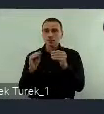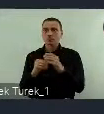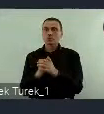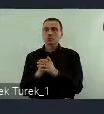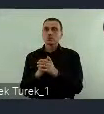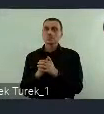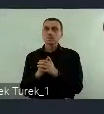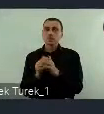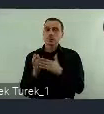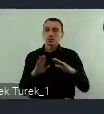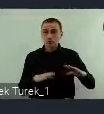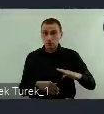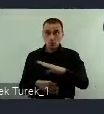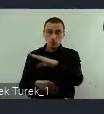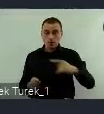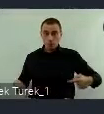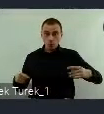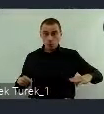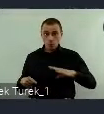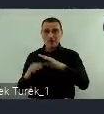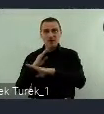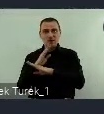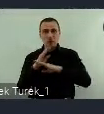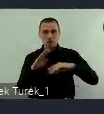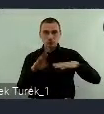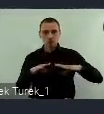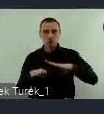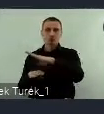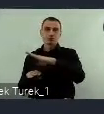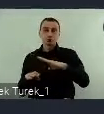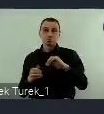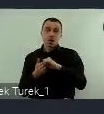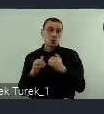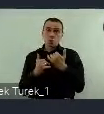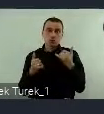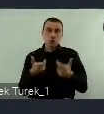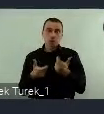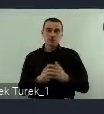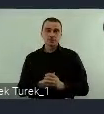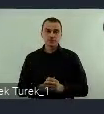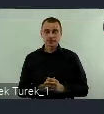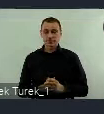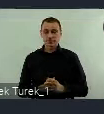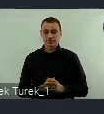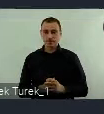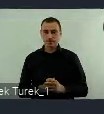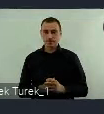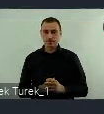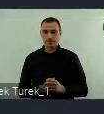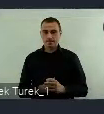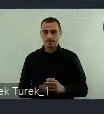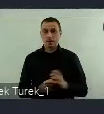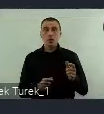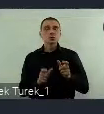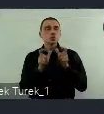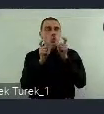jakiś najazd dla wózków żeby jeden czy dwa schodki pokonać może coś takiego się uda może właśnie w zgłoszeniu